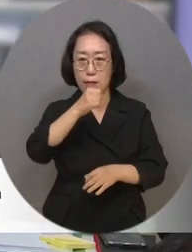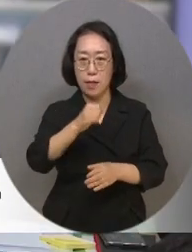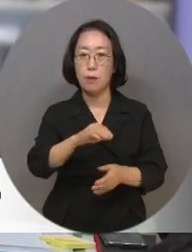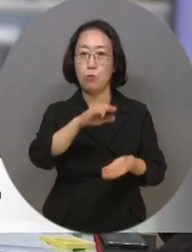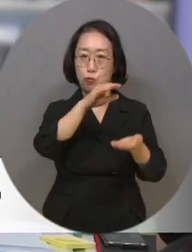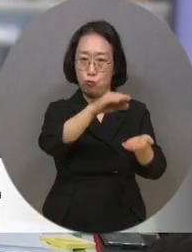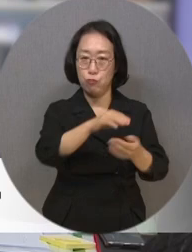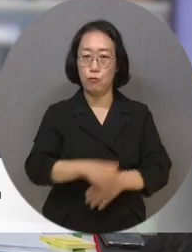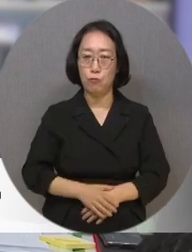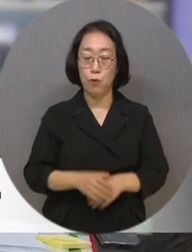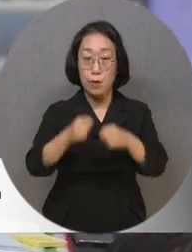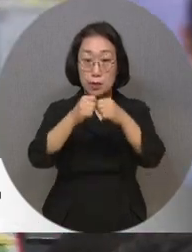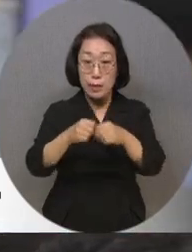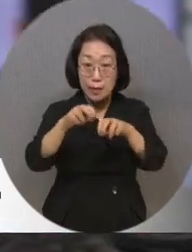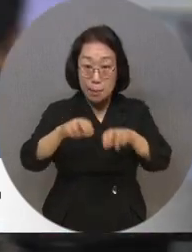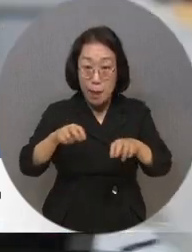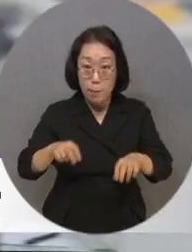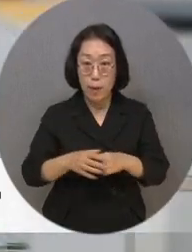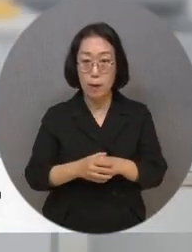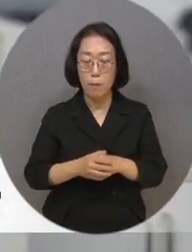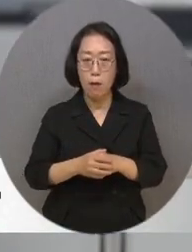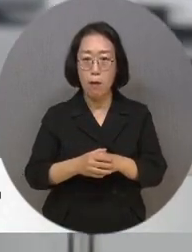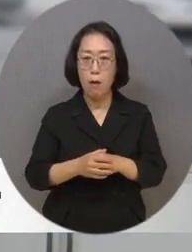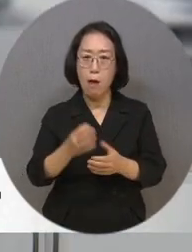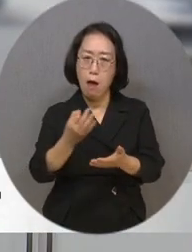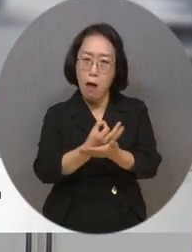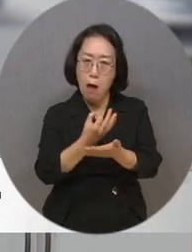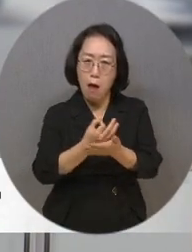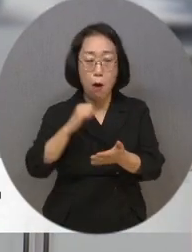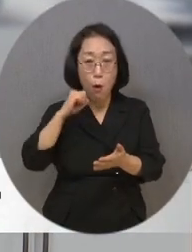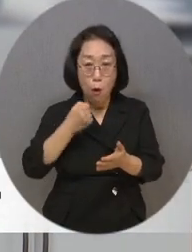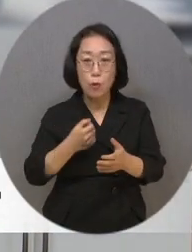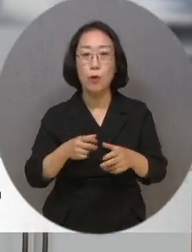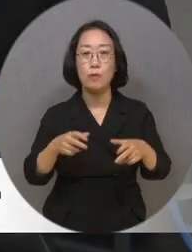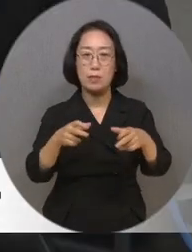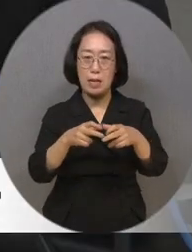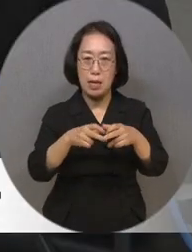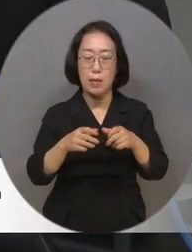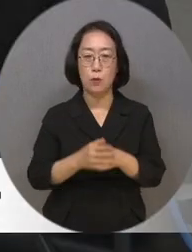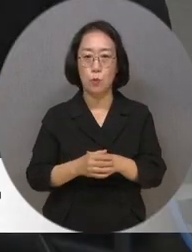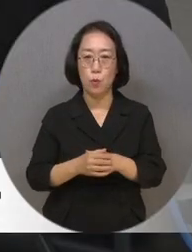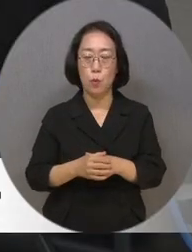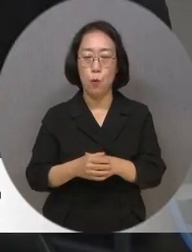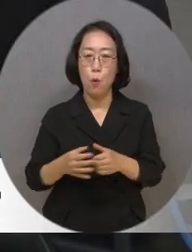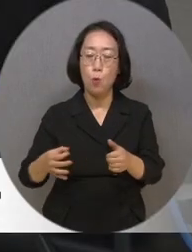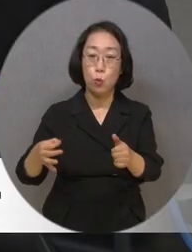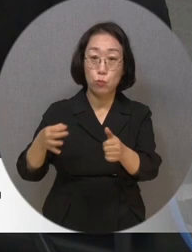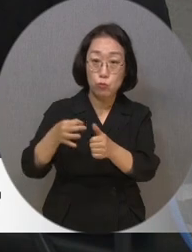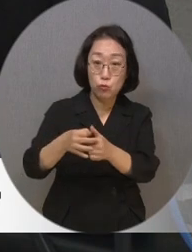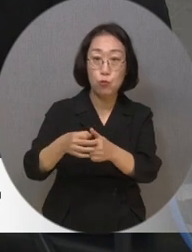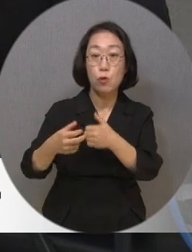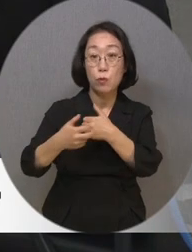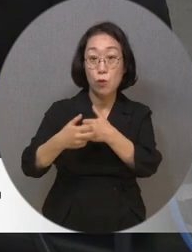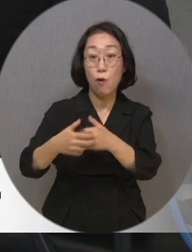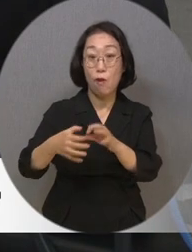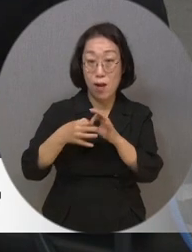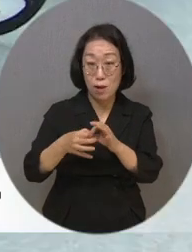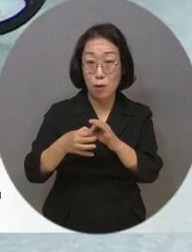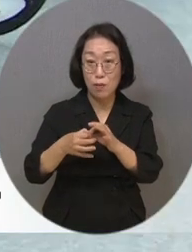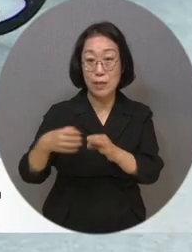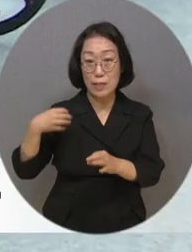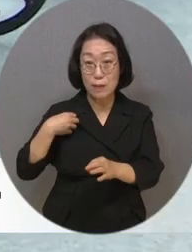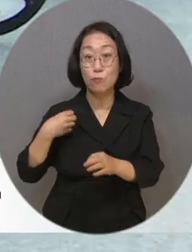세부적으로 살펴보면 소소득 중증장애인 가구에 대해 의료급여 부양의무자 기준을 적용하지 않기로